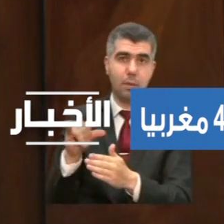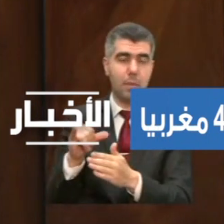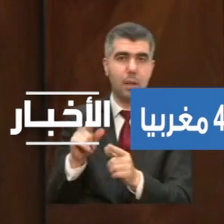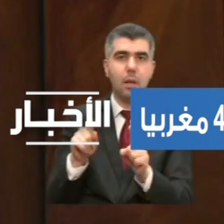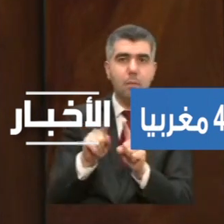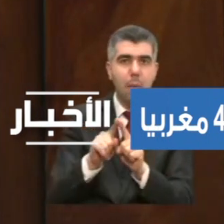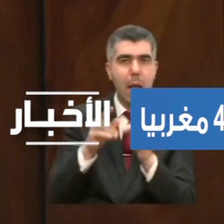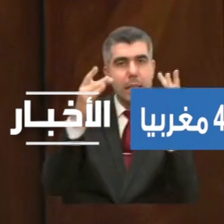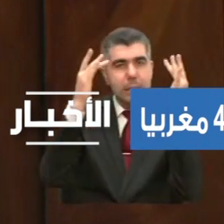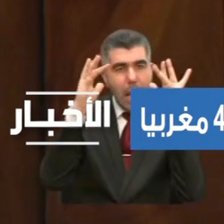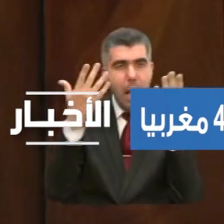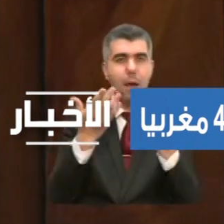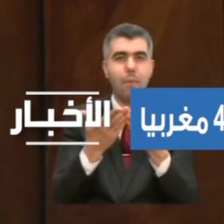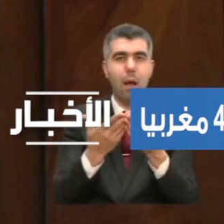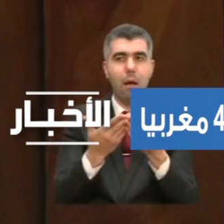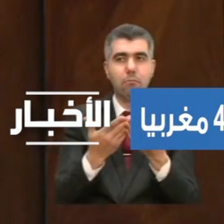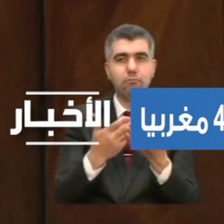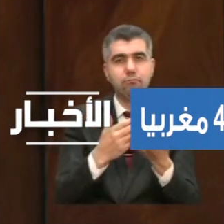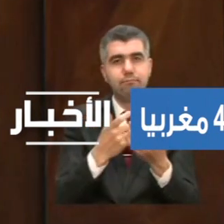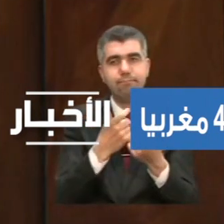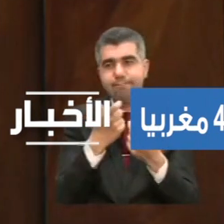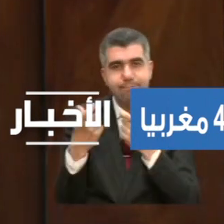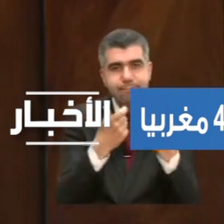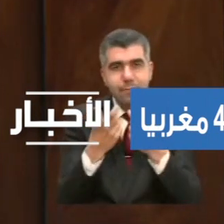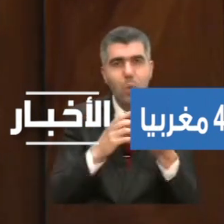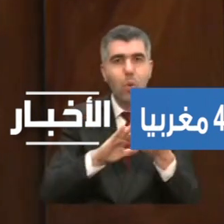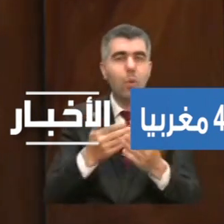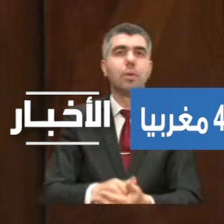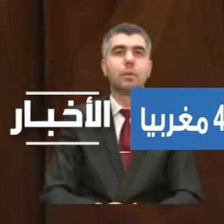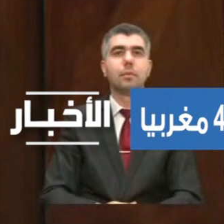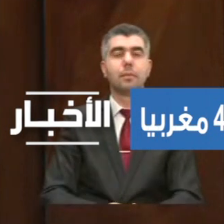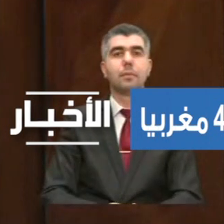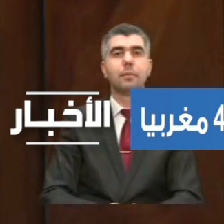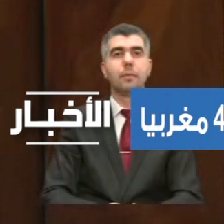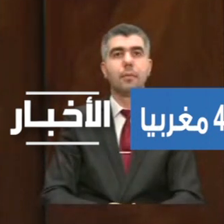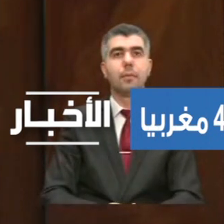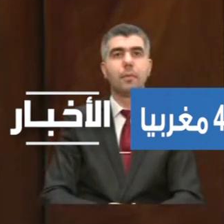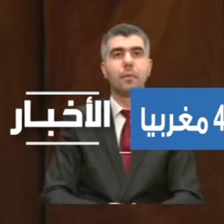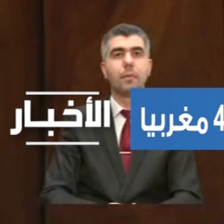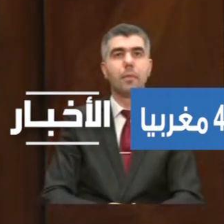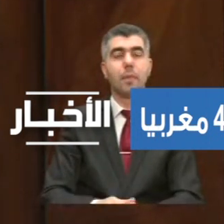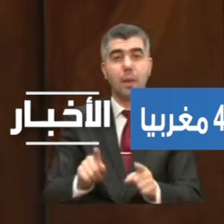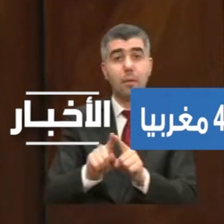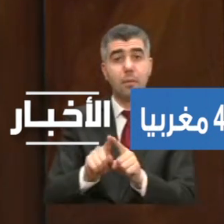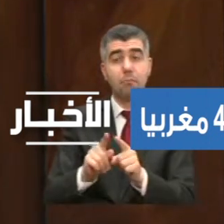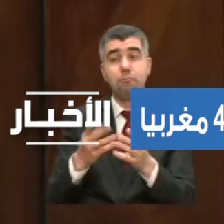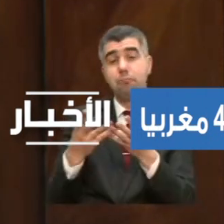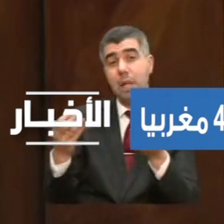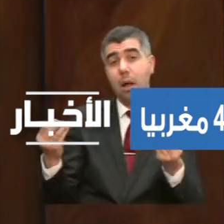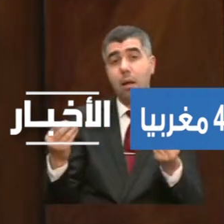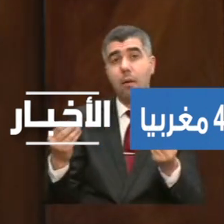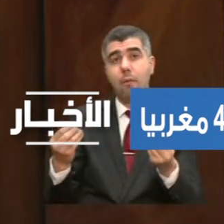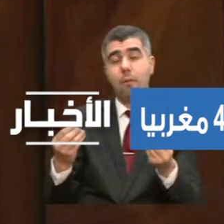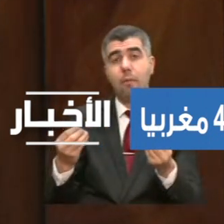انشطه ثقافيه، انشطه ترفيهيه، واللي كيعني كذلك ان تدخل العديد من المؤسسات.